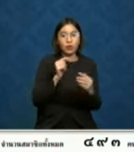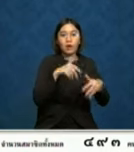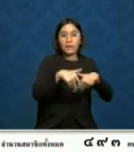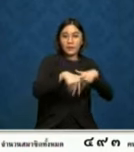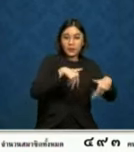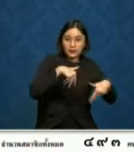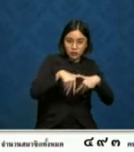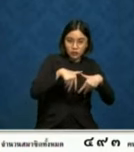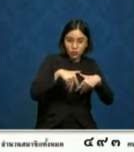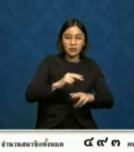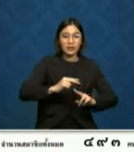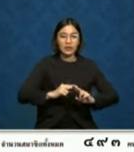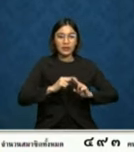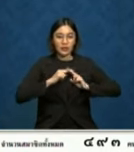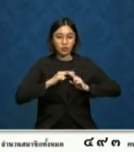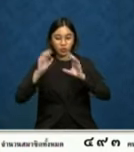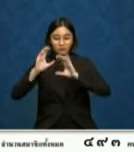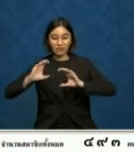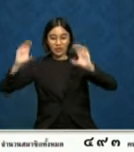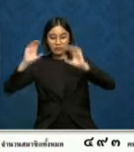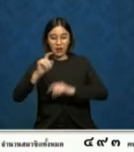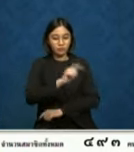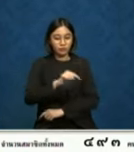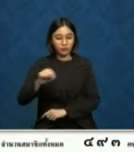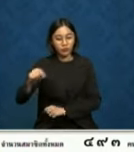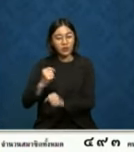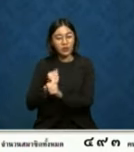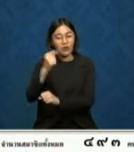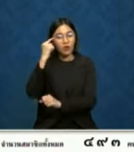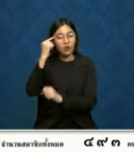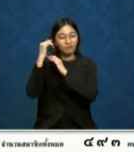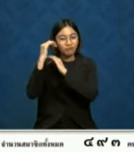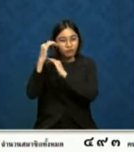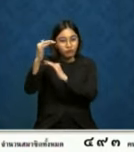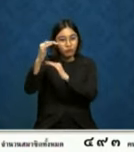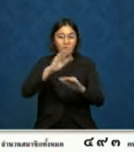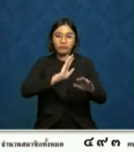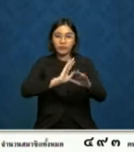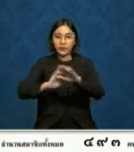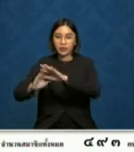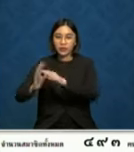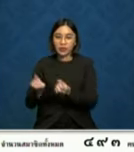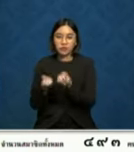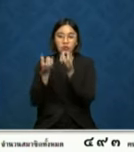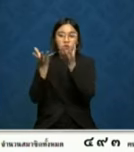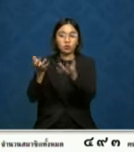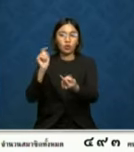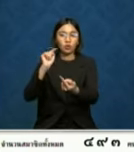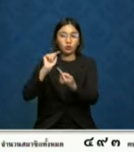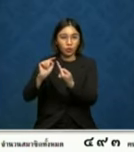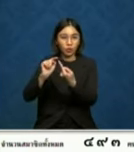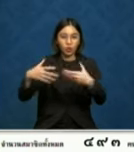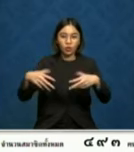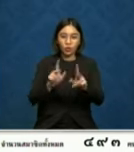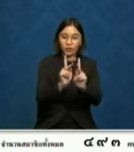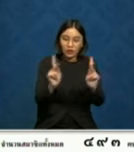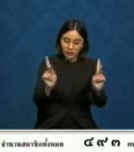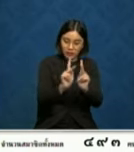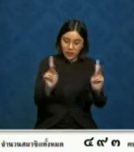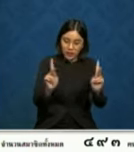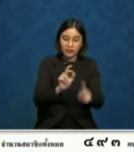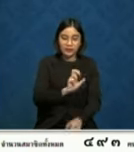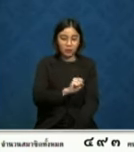ชนภาคเอกชนและภาครัฐบาลผมหวังว่าสิ่งเหล่านี้จะเป็นสัญญาณส่งให้กับผ่านคณะกรรมาธิการผ่าน